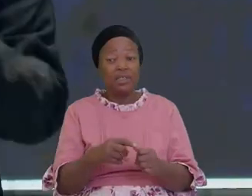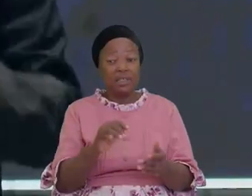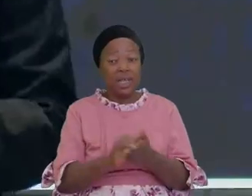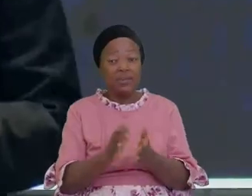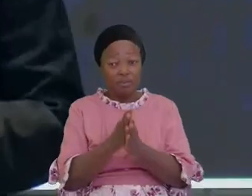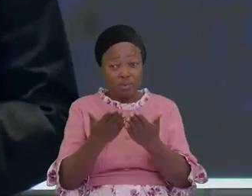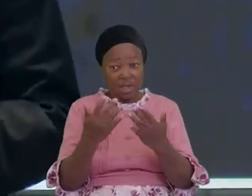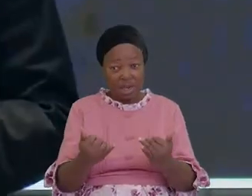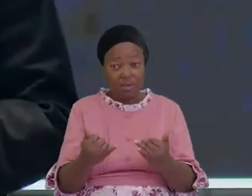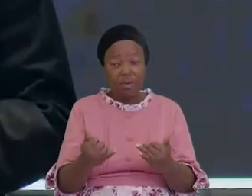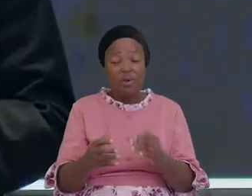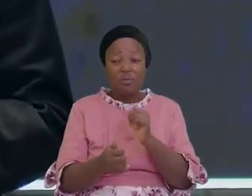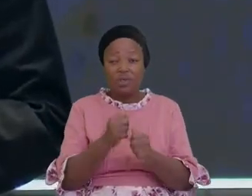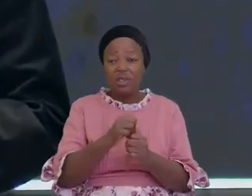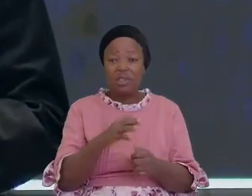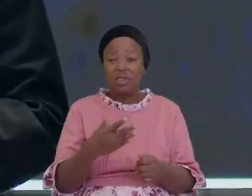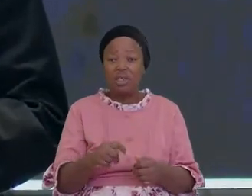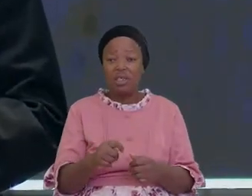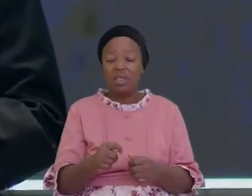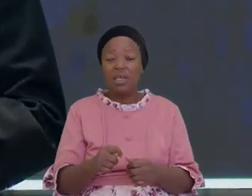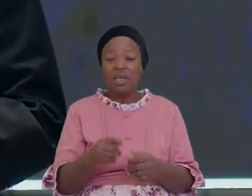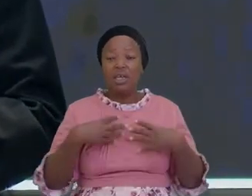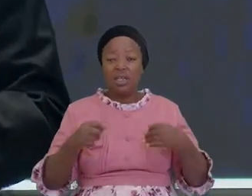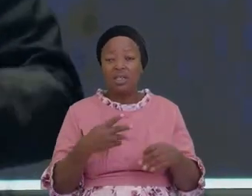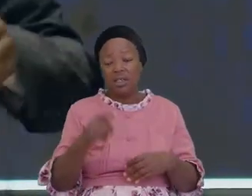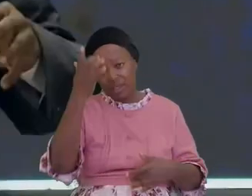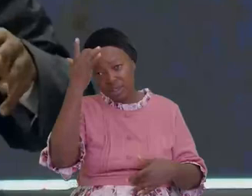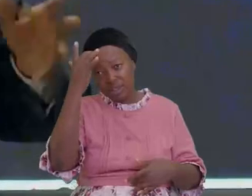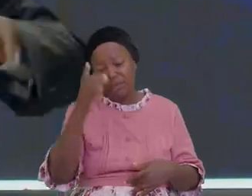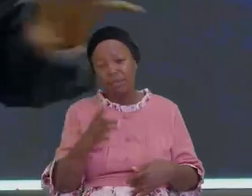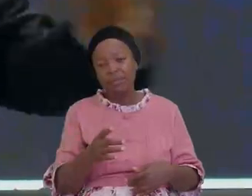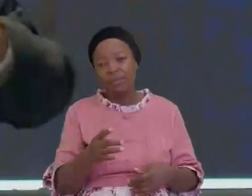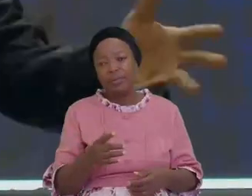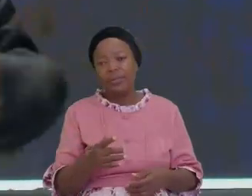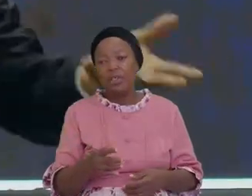Si vous prenez ce premier livre que j'ai lu de Osborne,